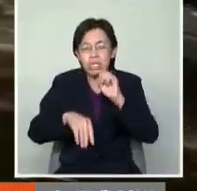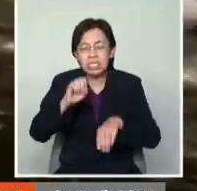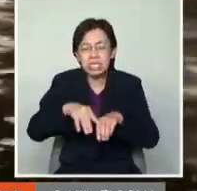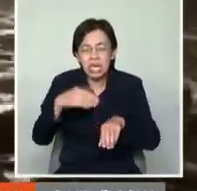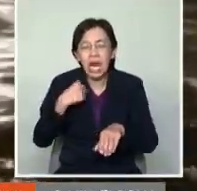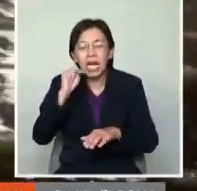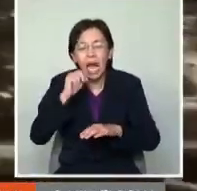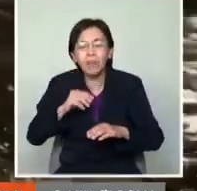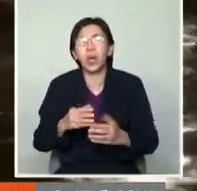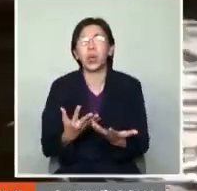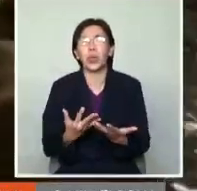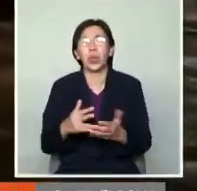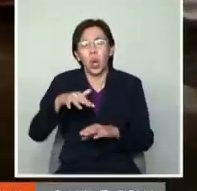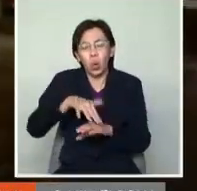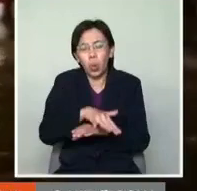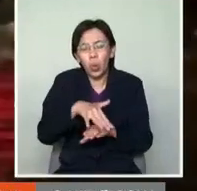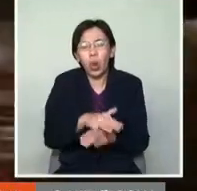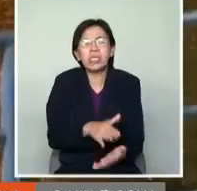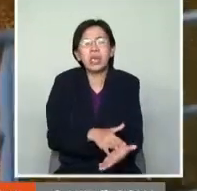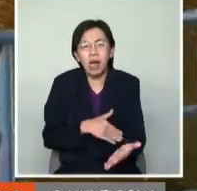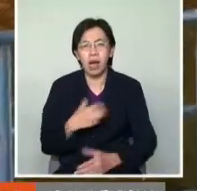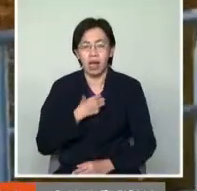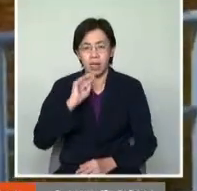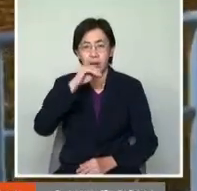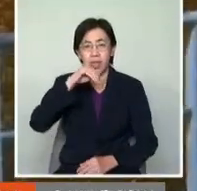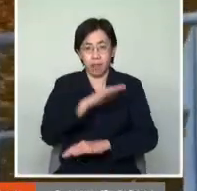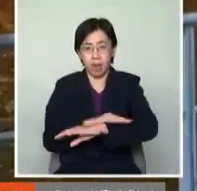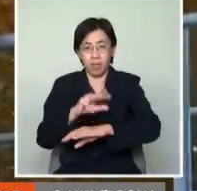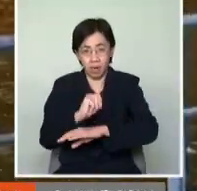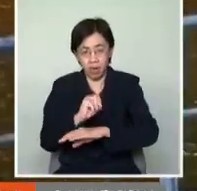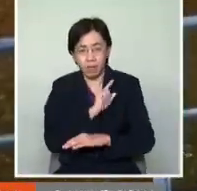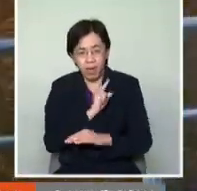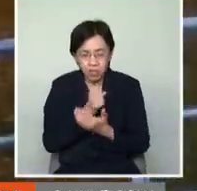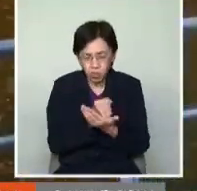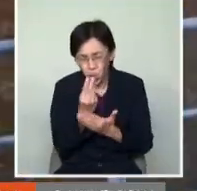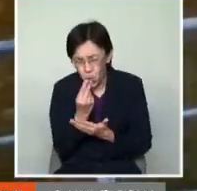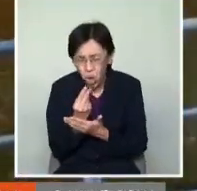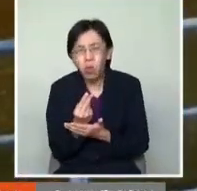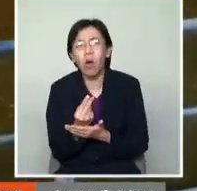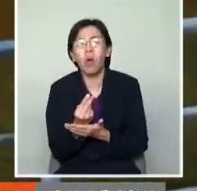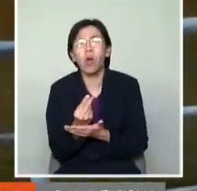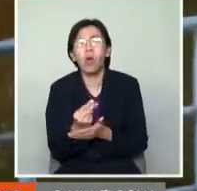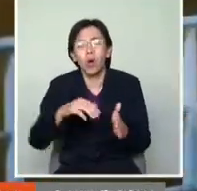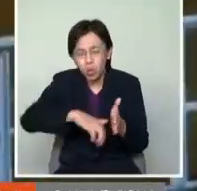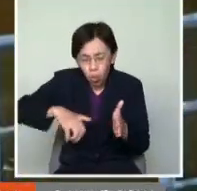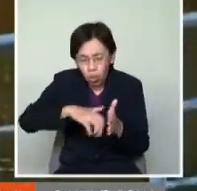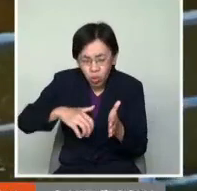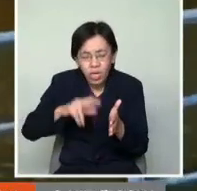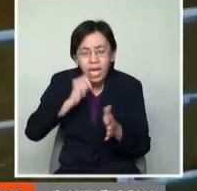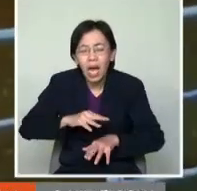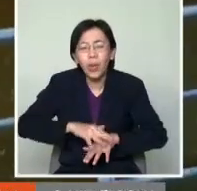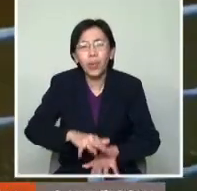างน้ำอยู่ชาวบ้านในชุมชนเองต้องการให้เทศบาลเมืองมหาสารคามเข้ามาขุดลอกท่อให้ระบายน้ำได้สะดวกมากขึ้น